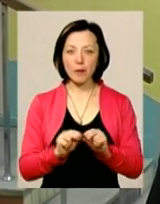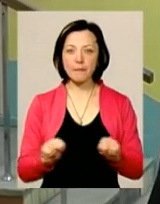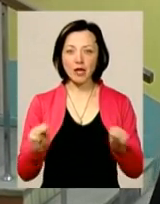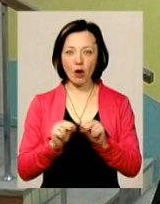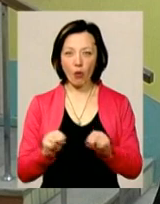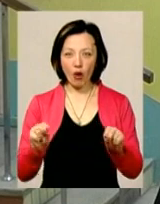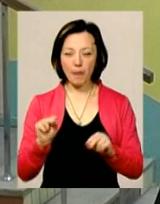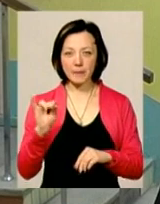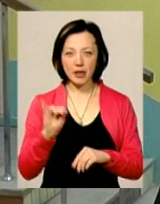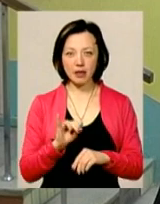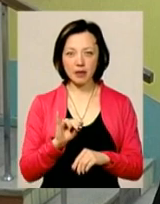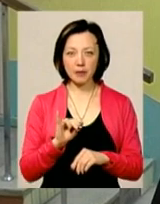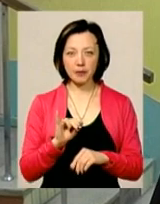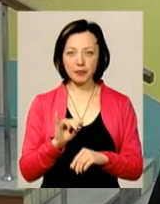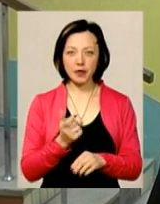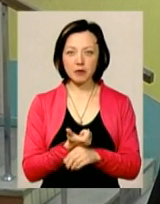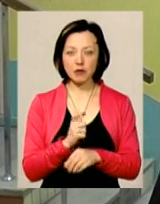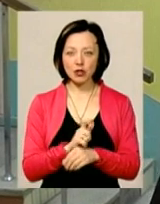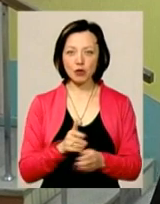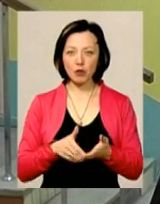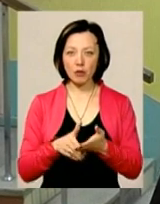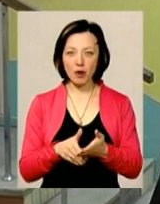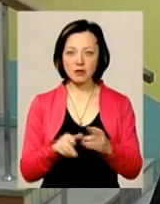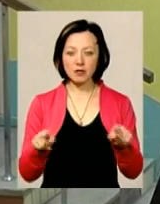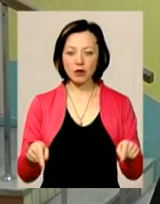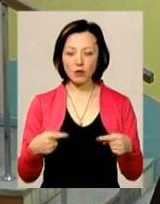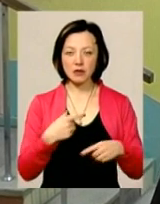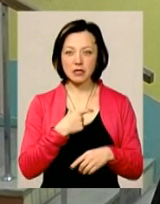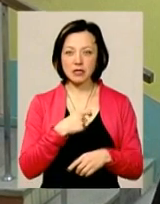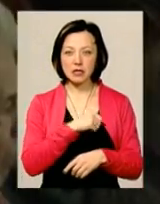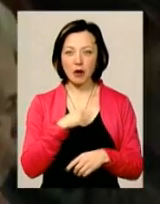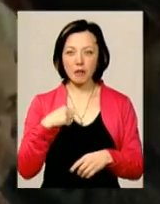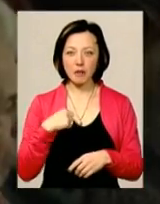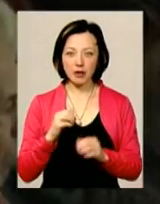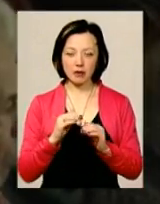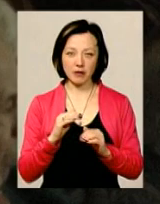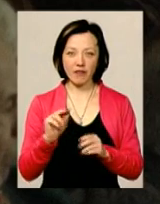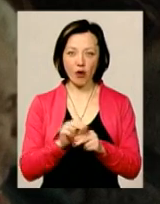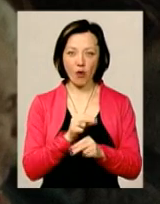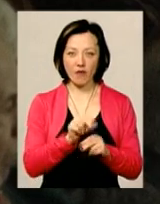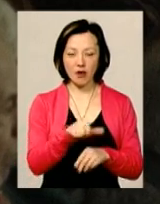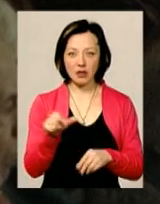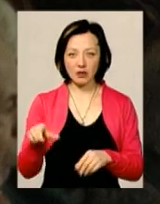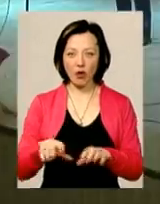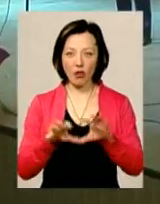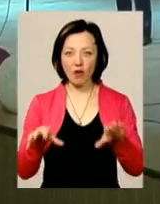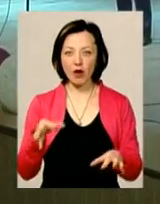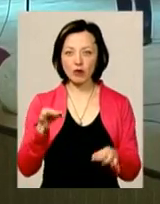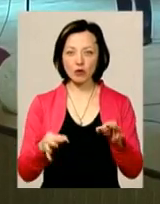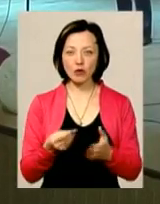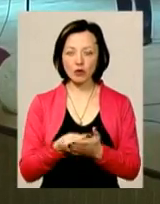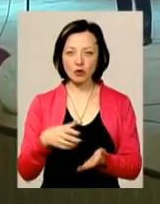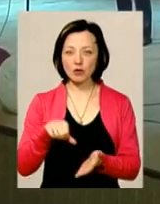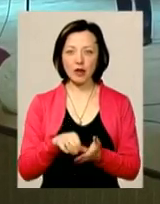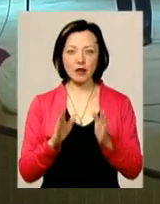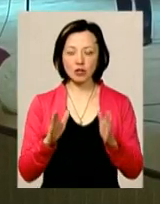педагогам і ще більше допомагає у становленні самих вихованців. Голова журі Павло Хорошенюк каже, що оцінювали учасників